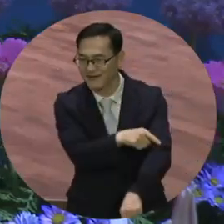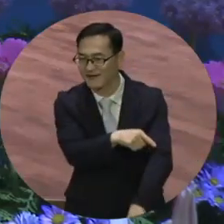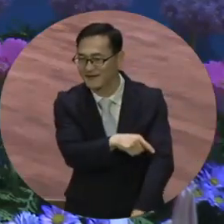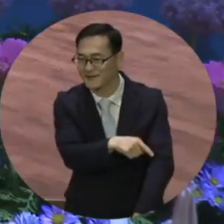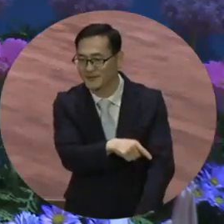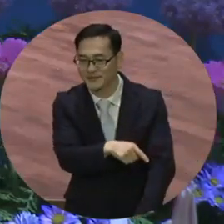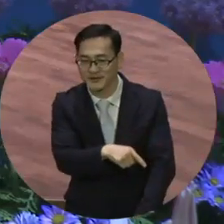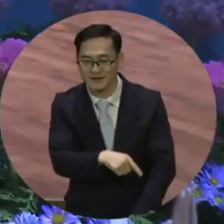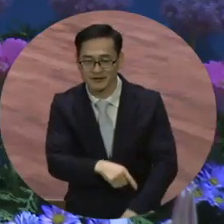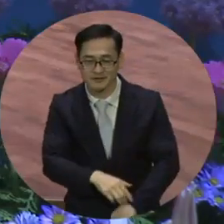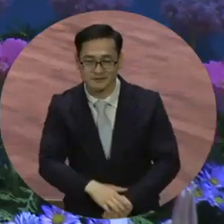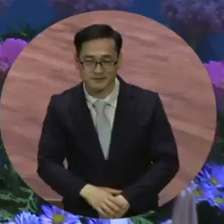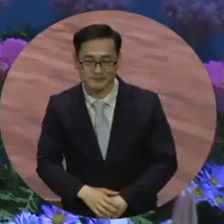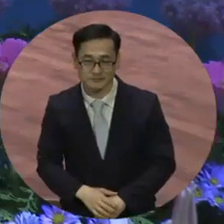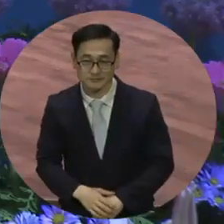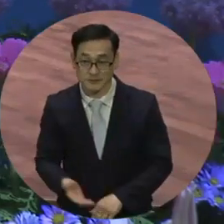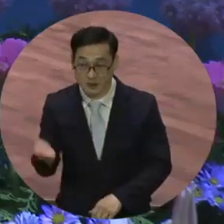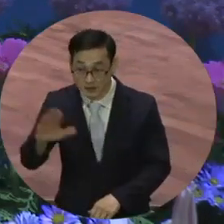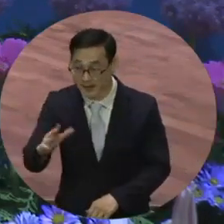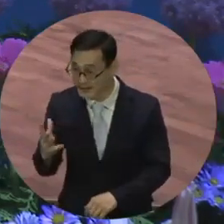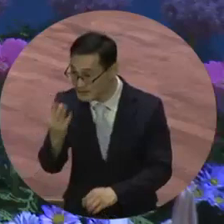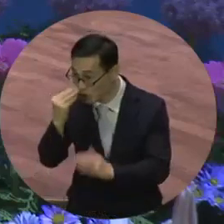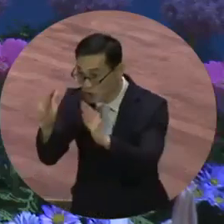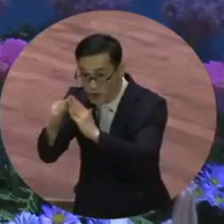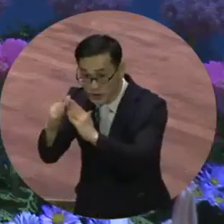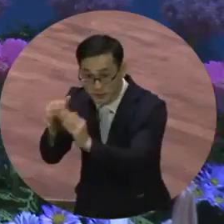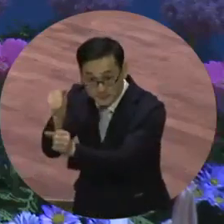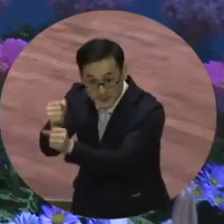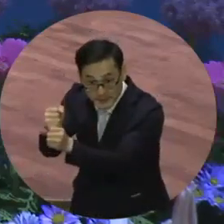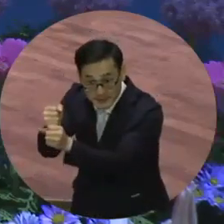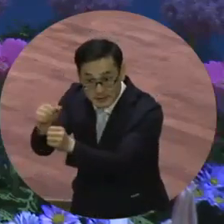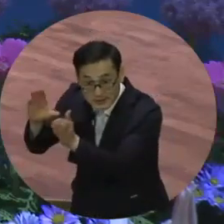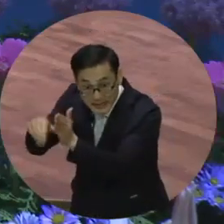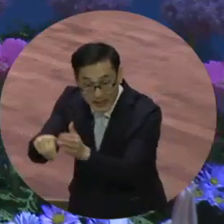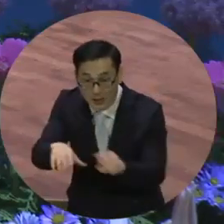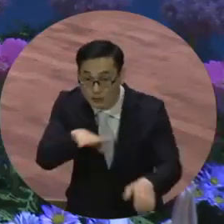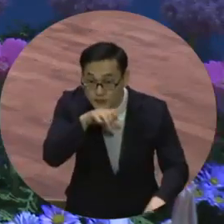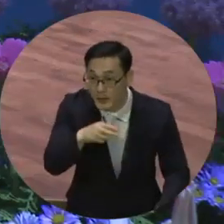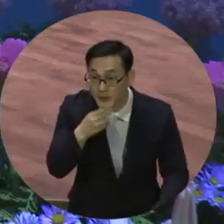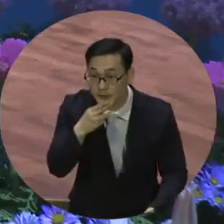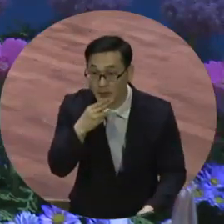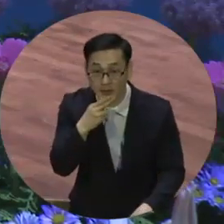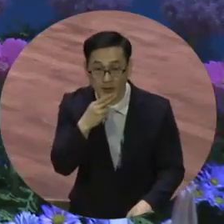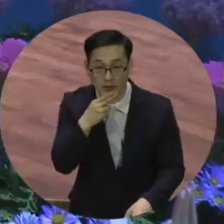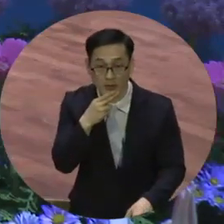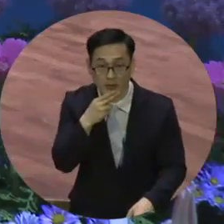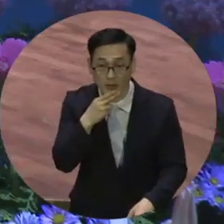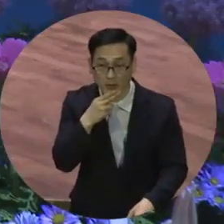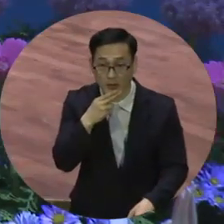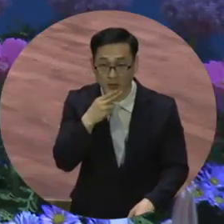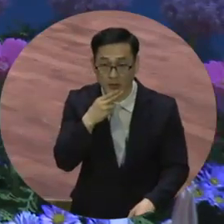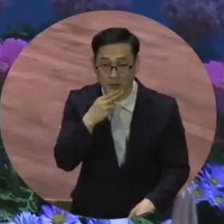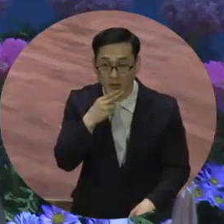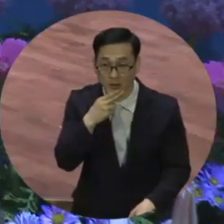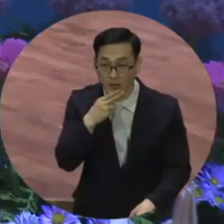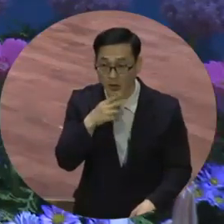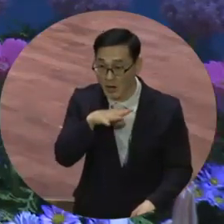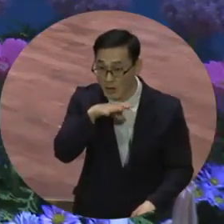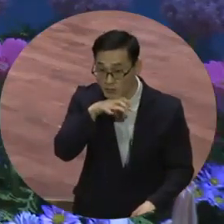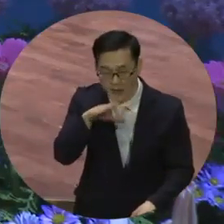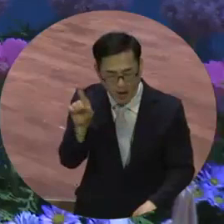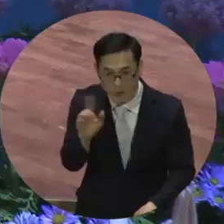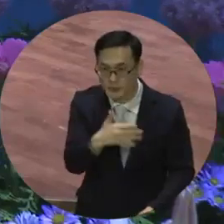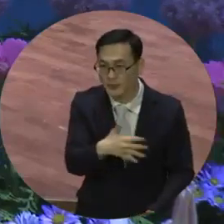이 성전을 지으면서요. 불평 한마디도 안 해. 신기하지요. 왜 광야로